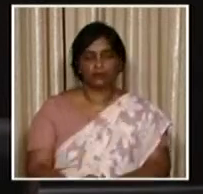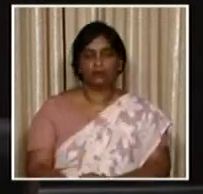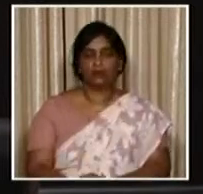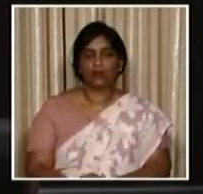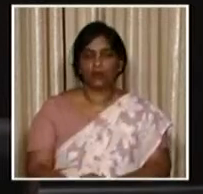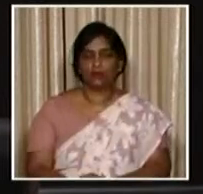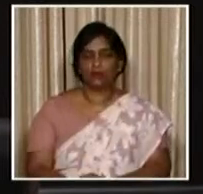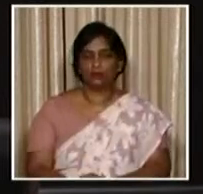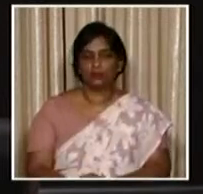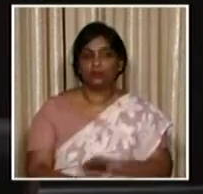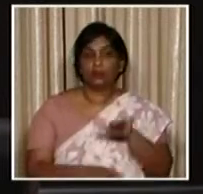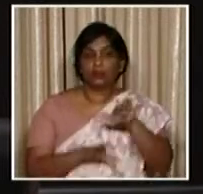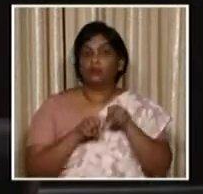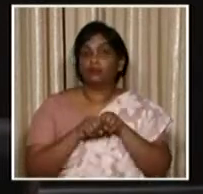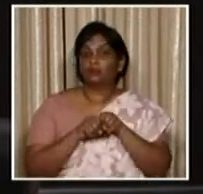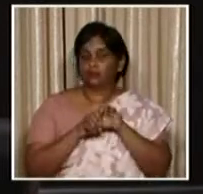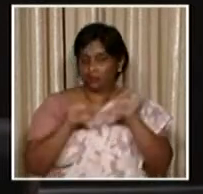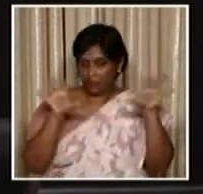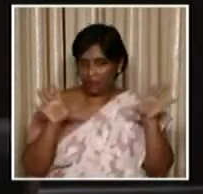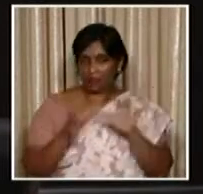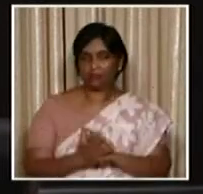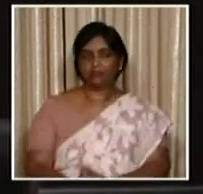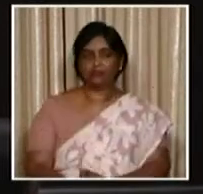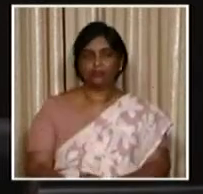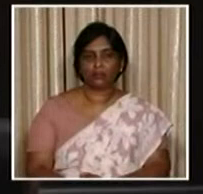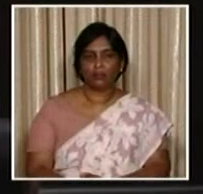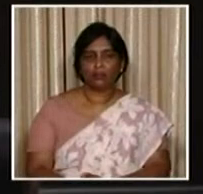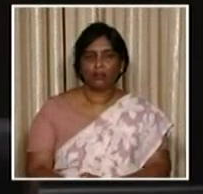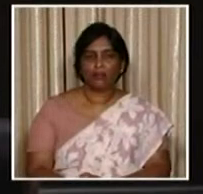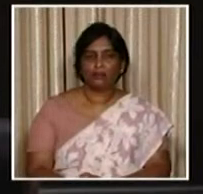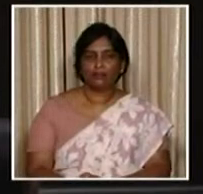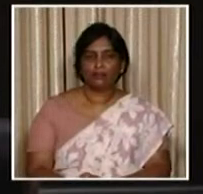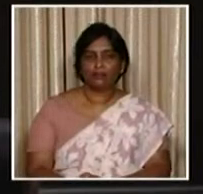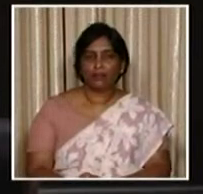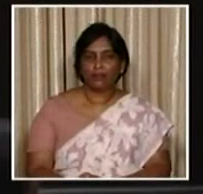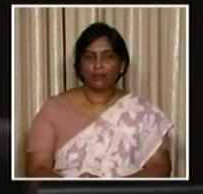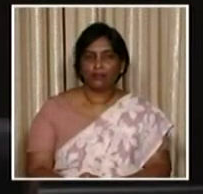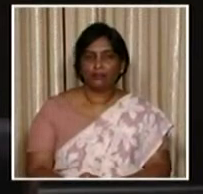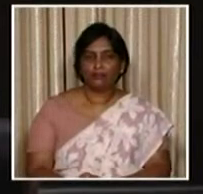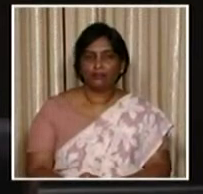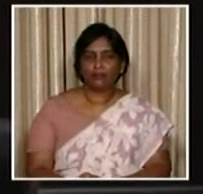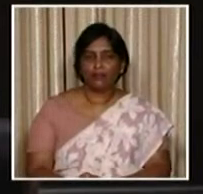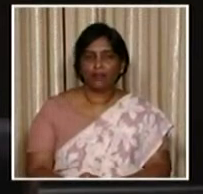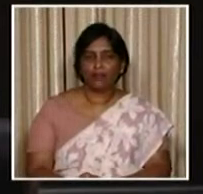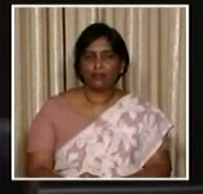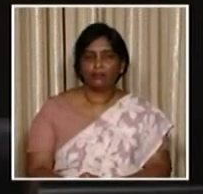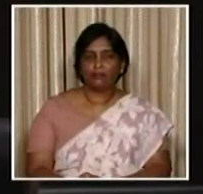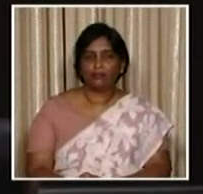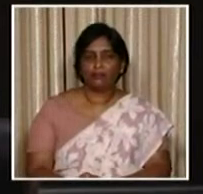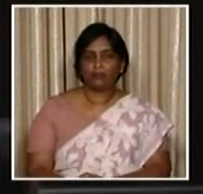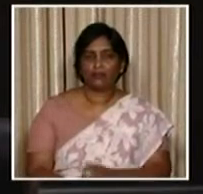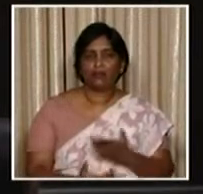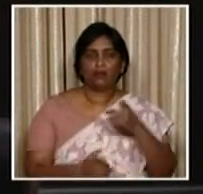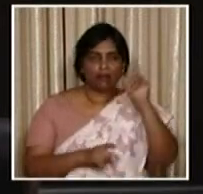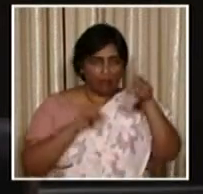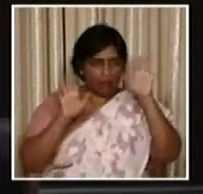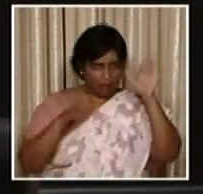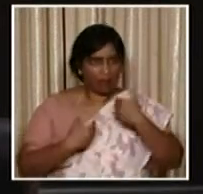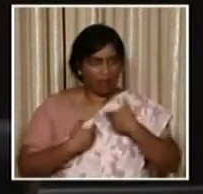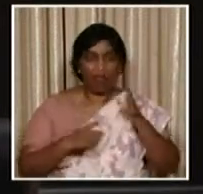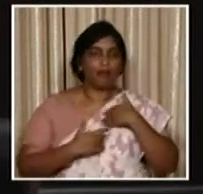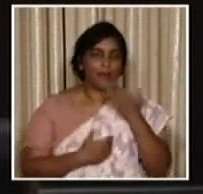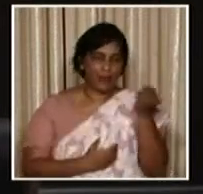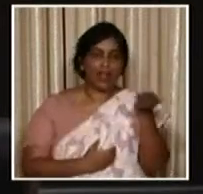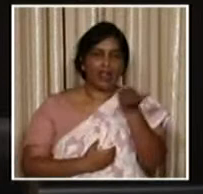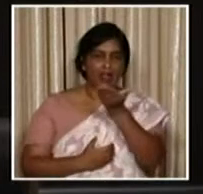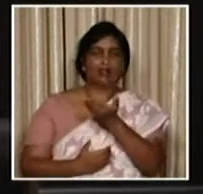තොරතුරු ටික සමාජගත විය යුතුයි මං හිතනවා ගරු නෑ කිසිම කතිකෙක් මග අරින්නේ නෑ මමම ඉල්ල